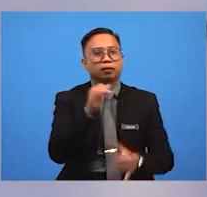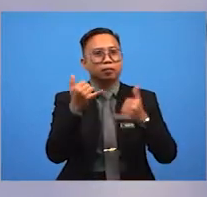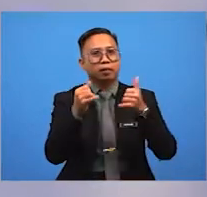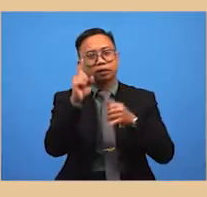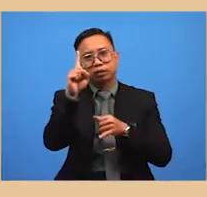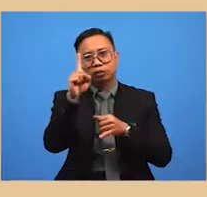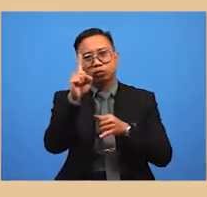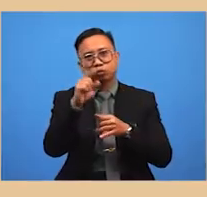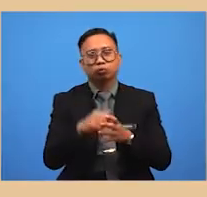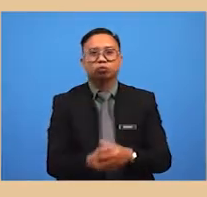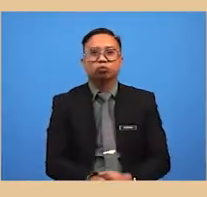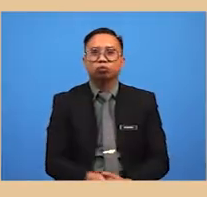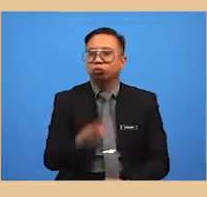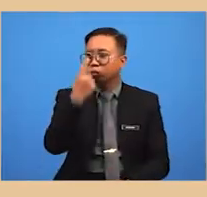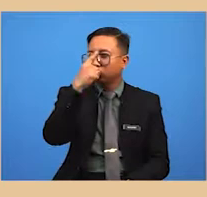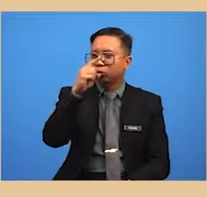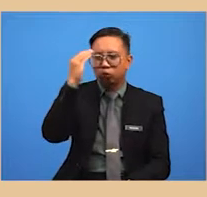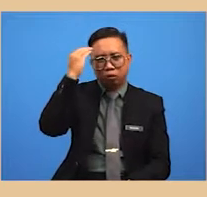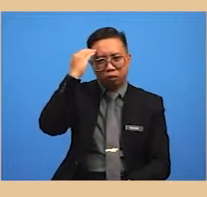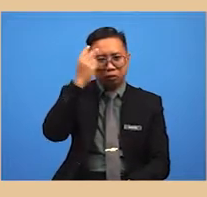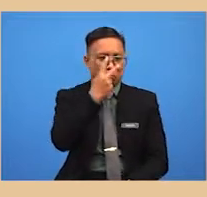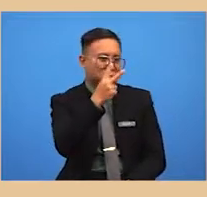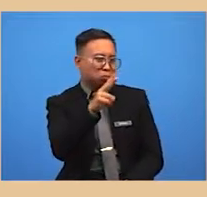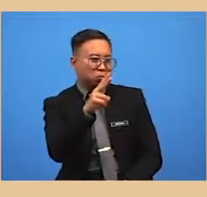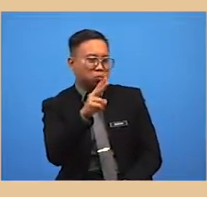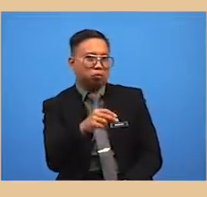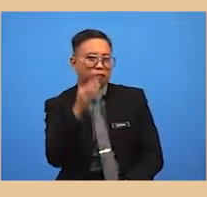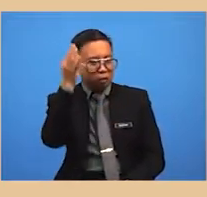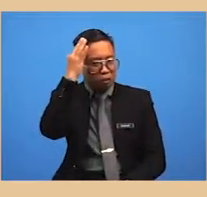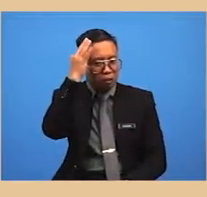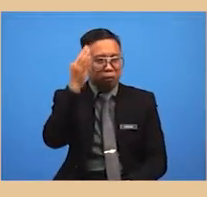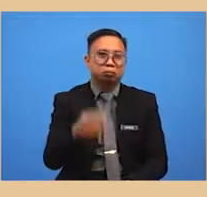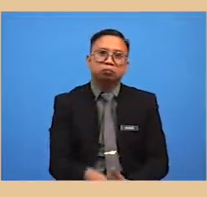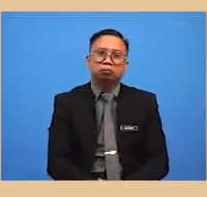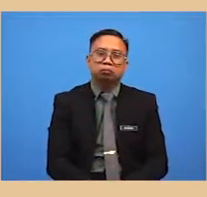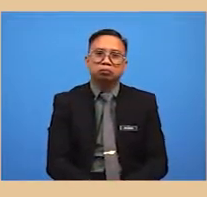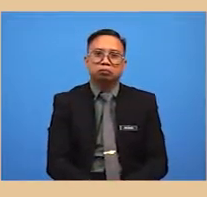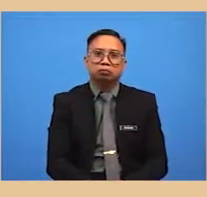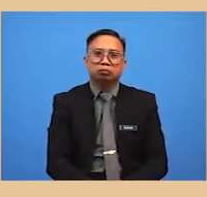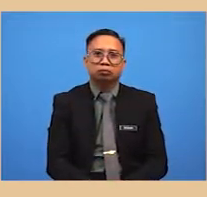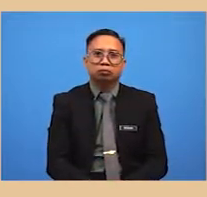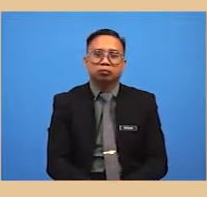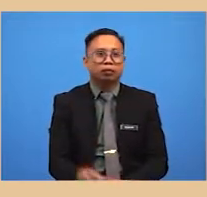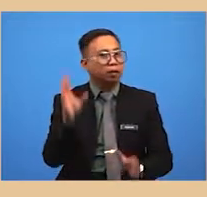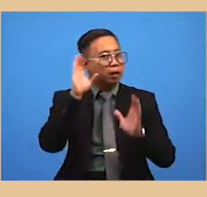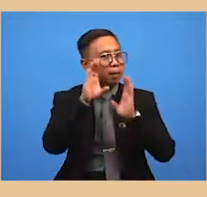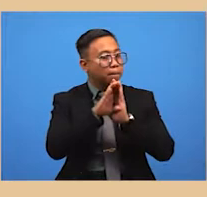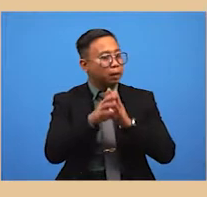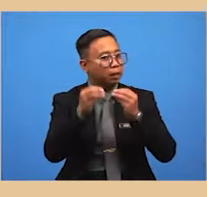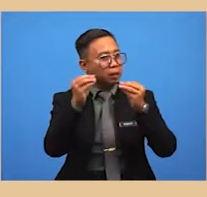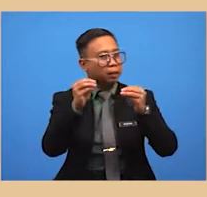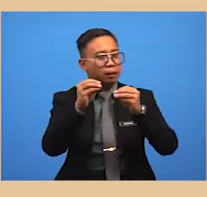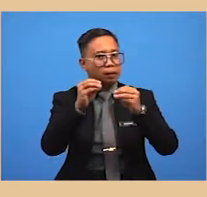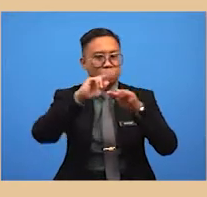satu permainan untuk meneka perkataan. Cikgu akan memberikan gambar dan